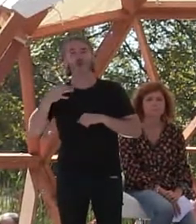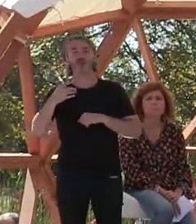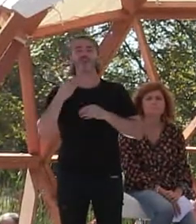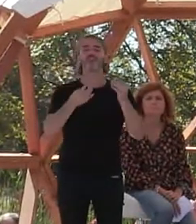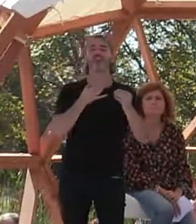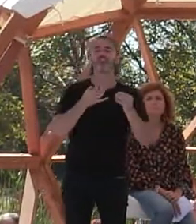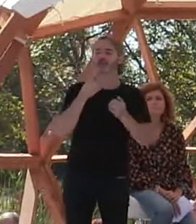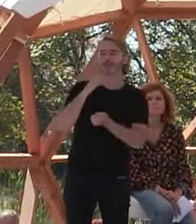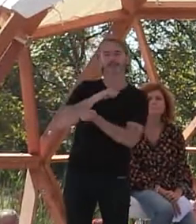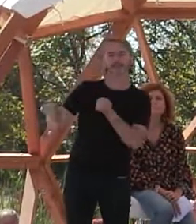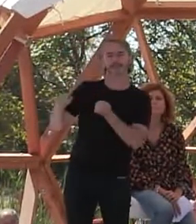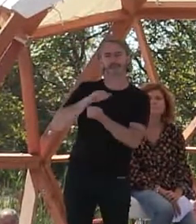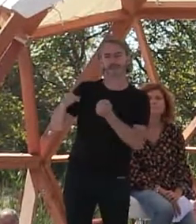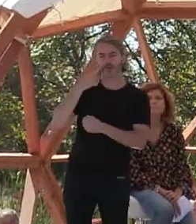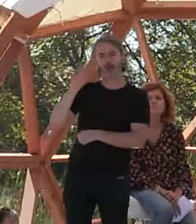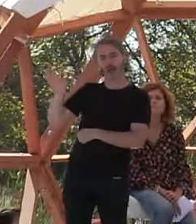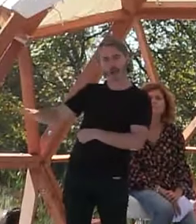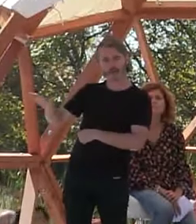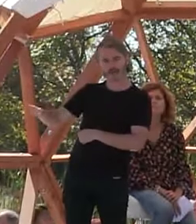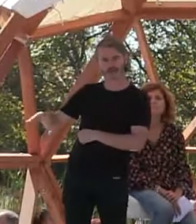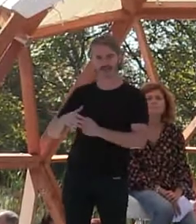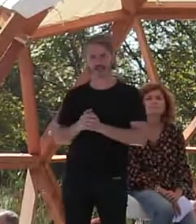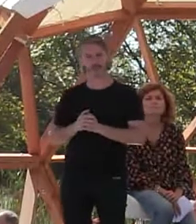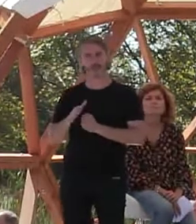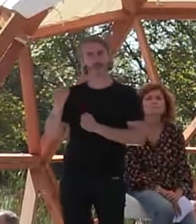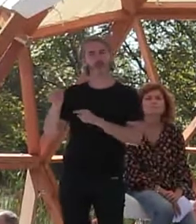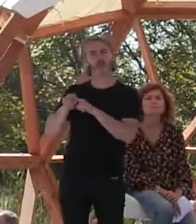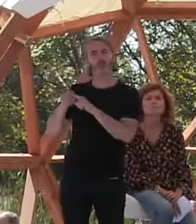és jugar al joc de l'amenaça i de no donar